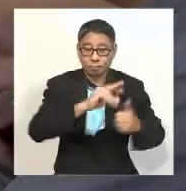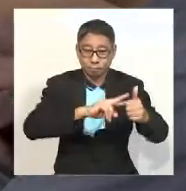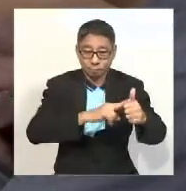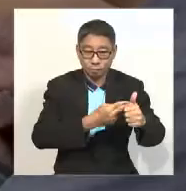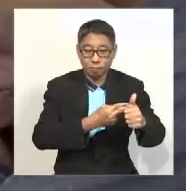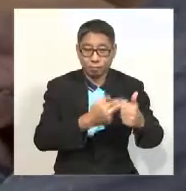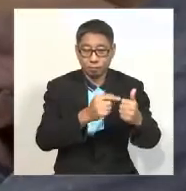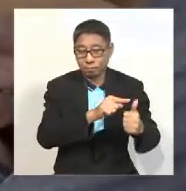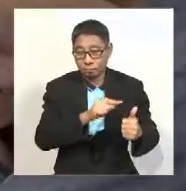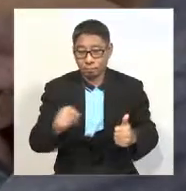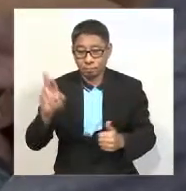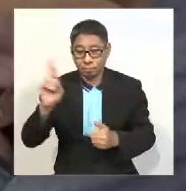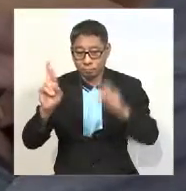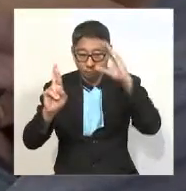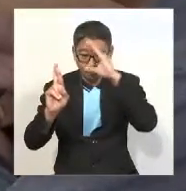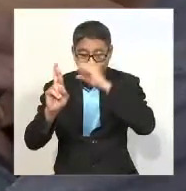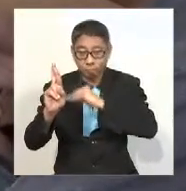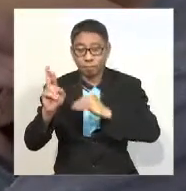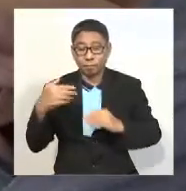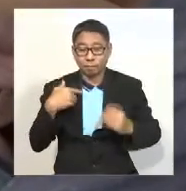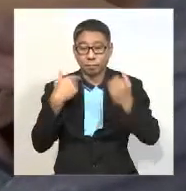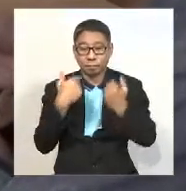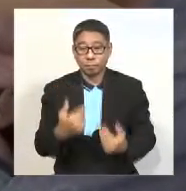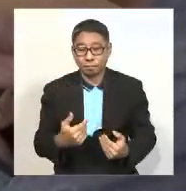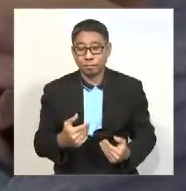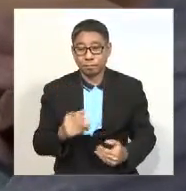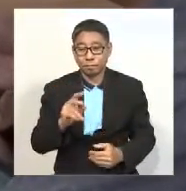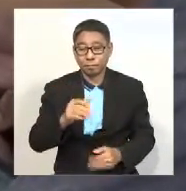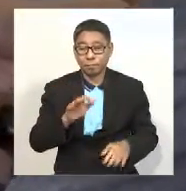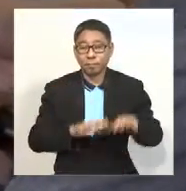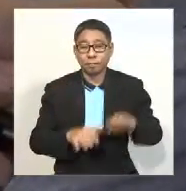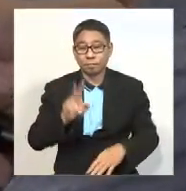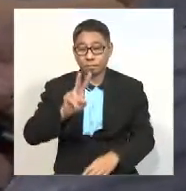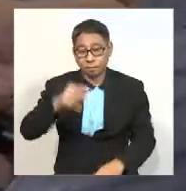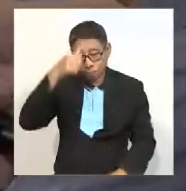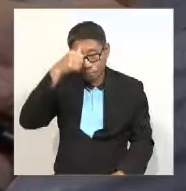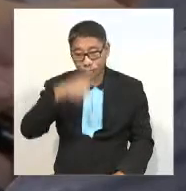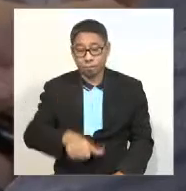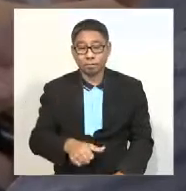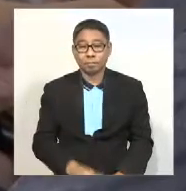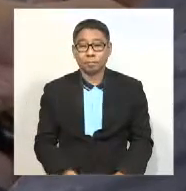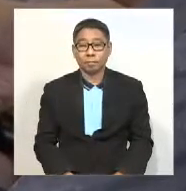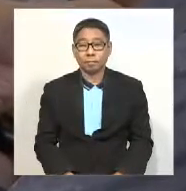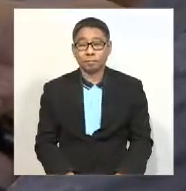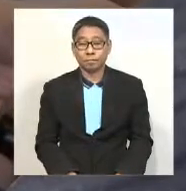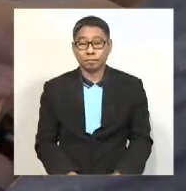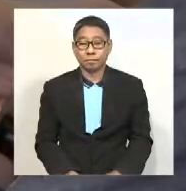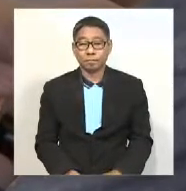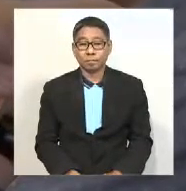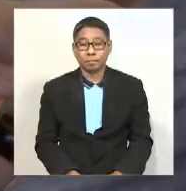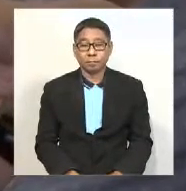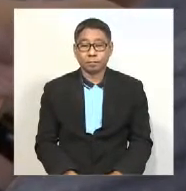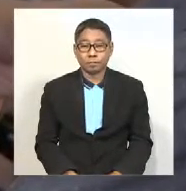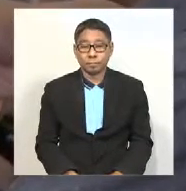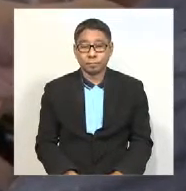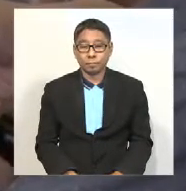ถึง24:00 นก็ประมาณเท่ากับ2วันนะ วันที่18ให้ฟ้องวิสามันวันที่19ฟ้